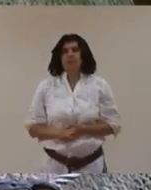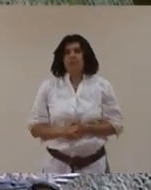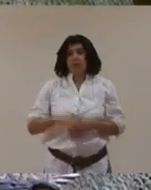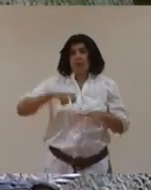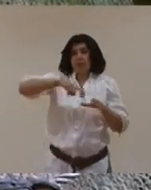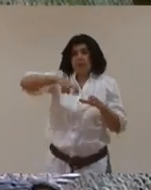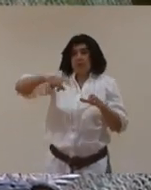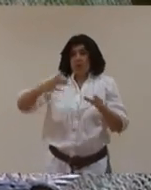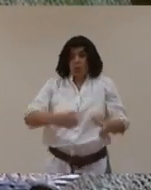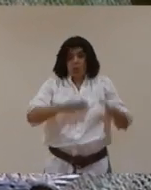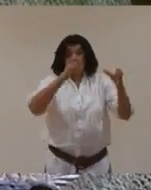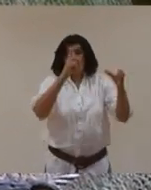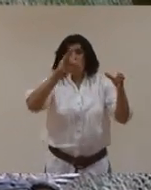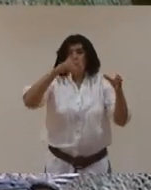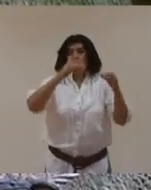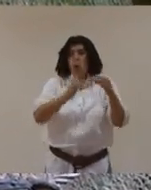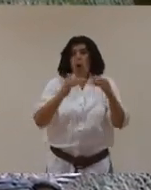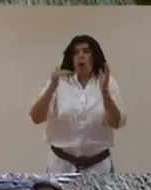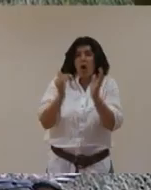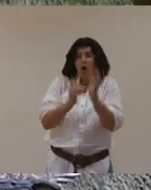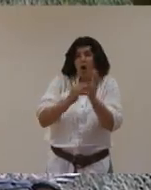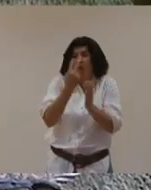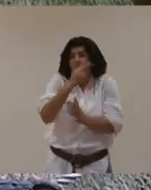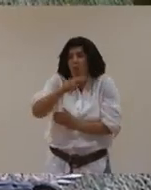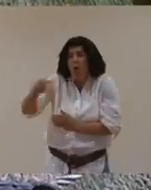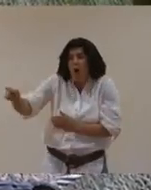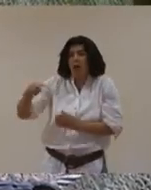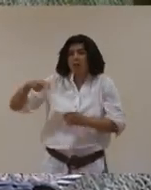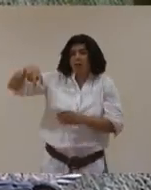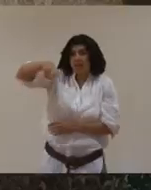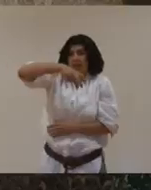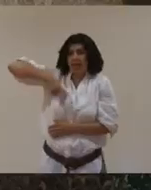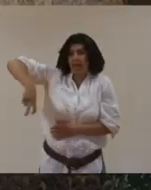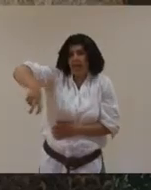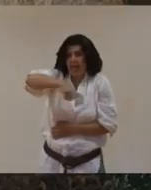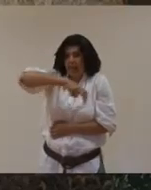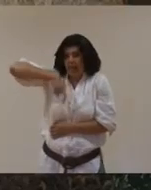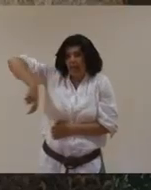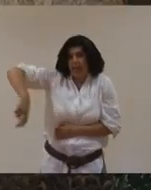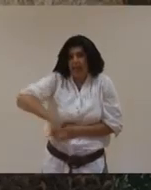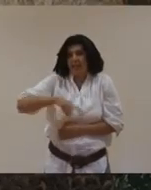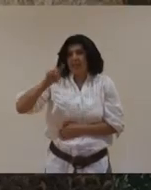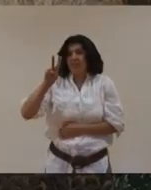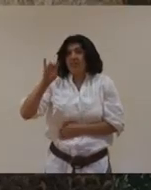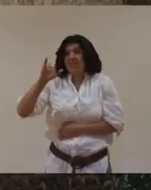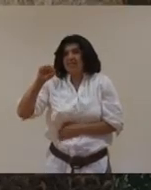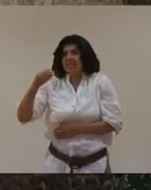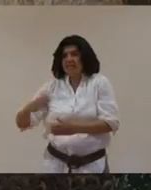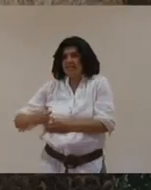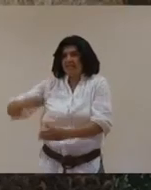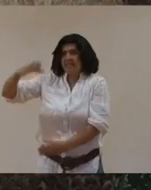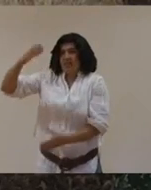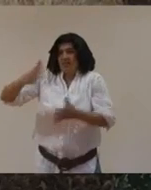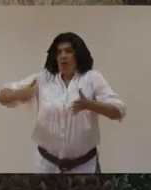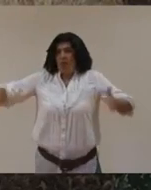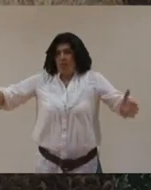retrouve pour accéder à tous ces niveaux un monumental escalier en vis de granit. A chaque palier, retrouve une vaste salle dans laquelle on